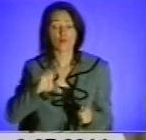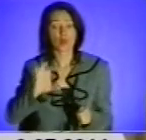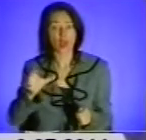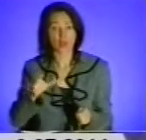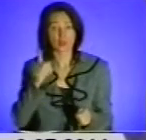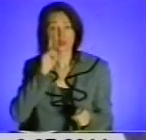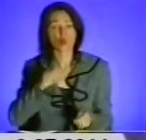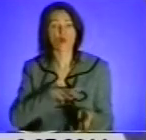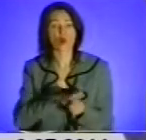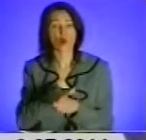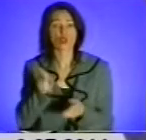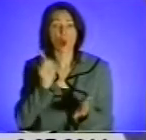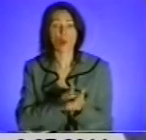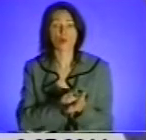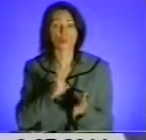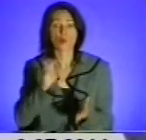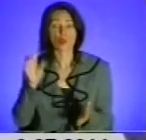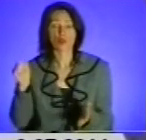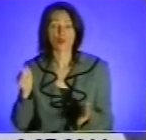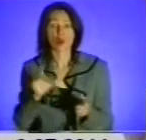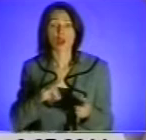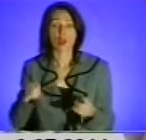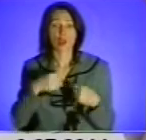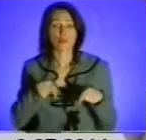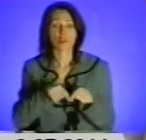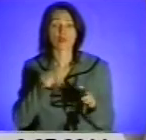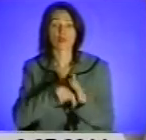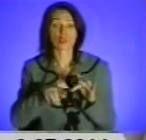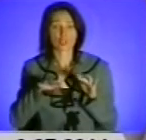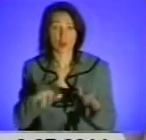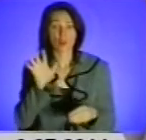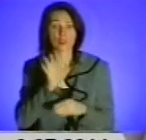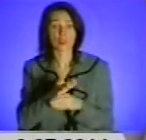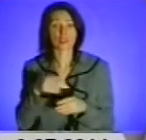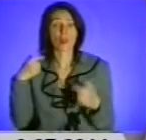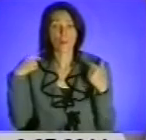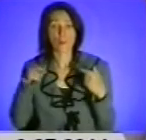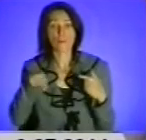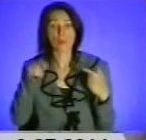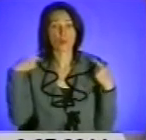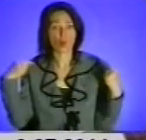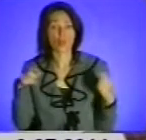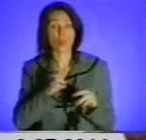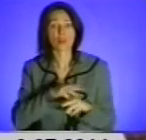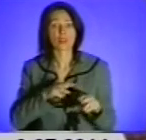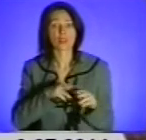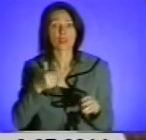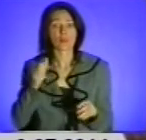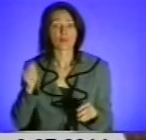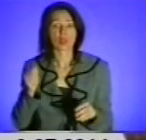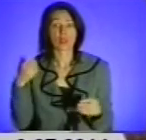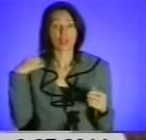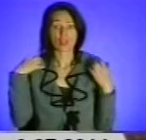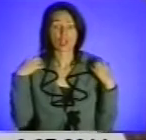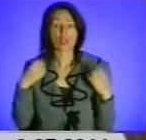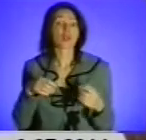обов'язки начальника Борщівського райвідділу внутрішніх справ призначений підполковник міліції Володимир Горб'як. Начальник обласного управління внутрішніх справ полковник міліції